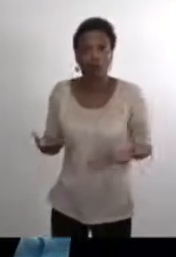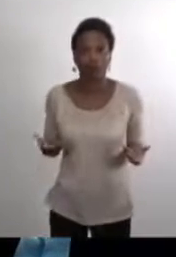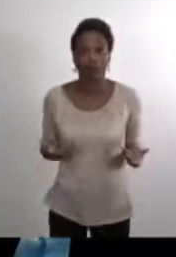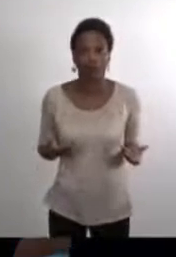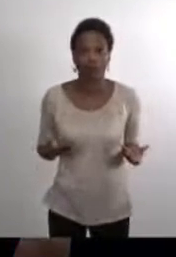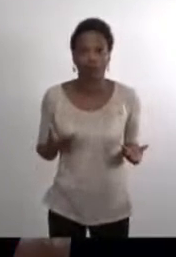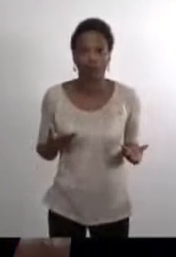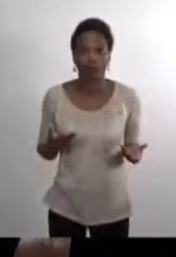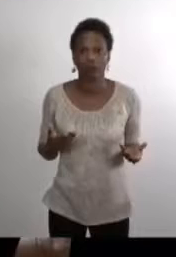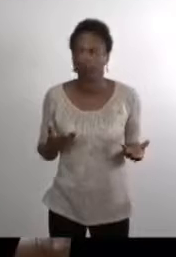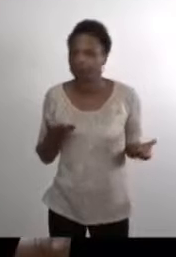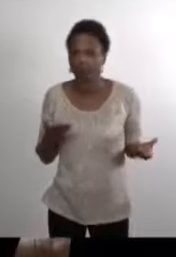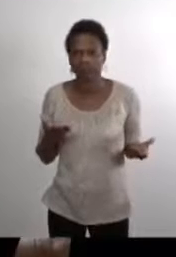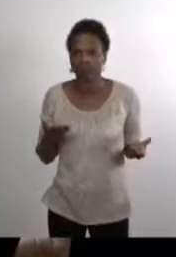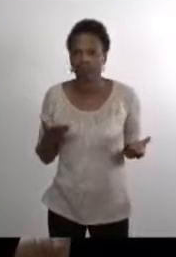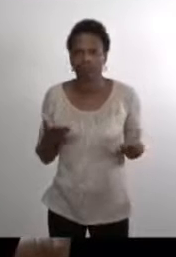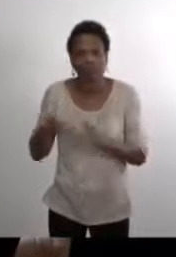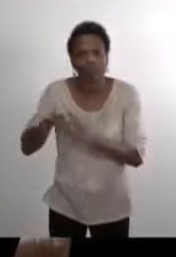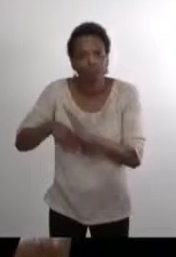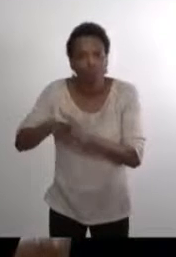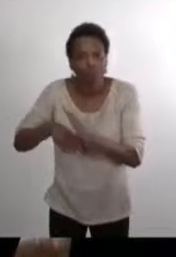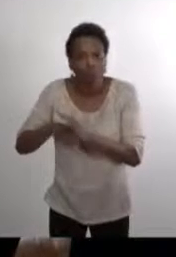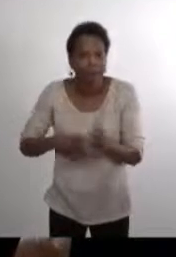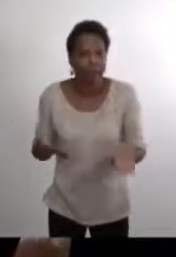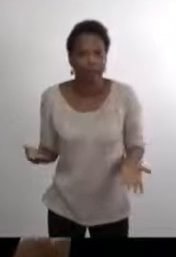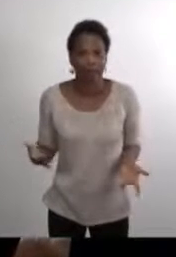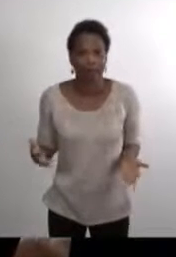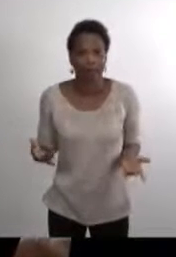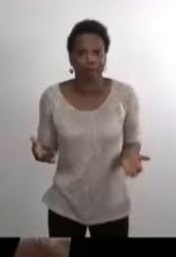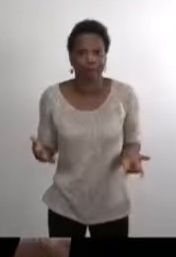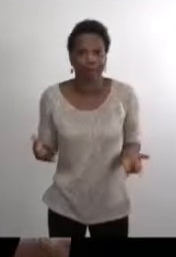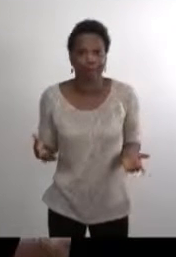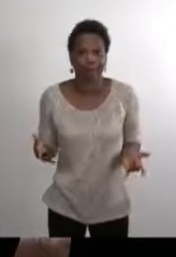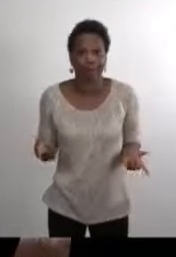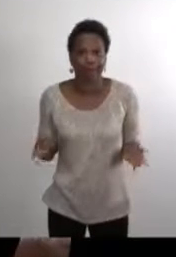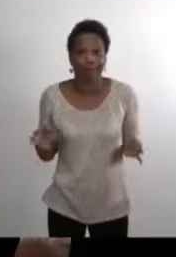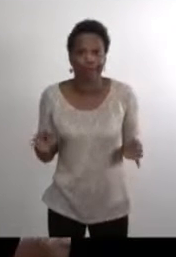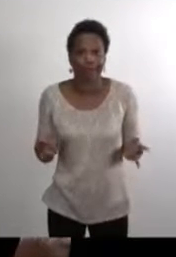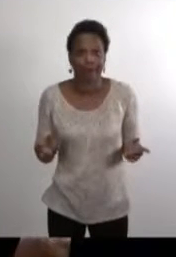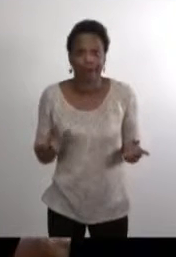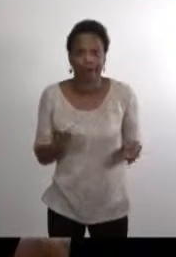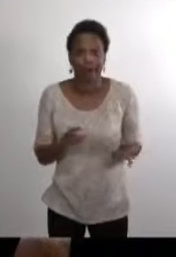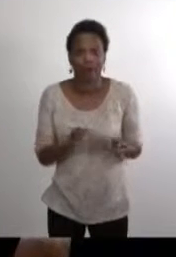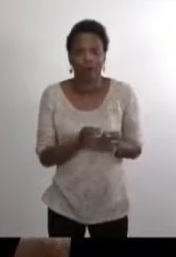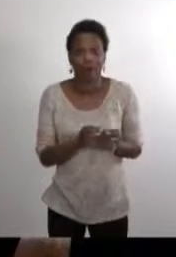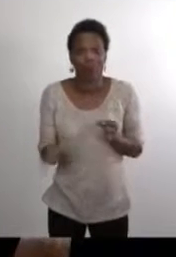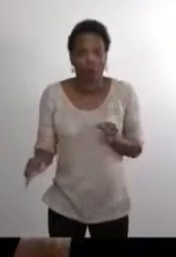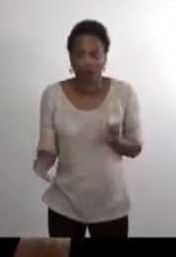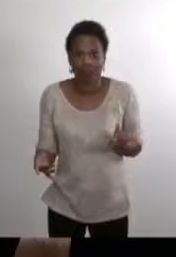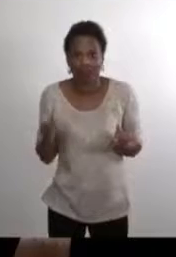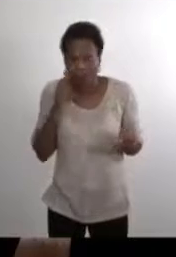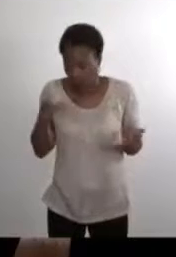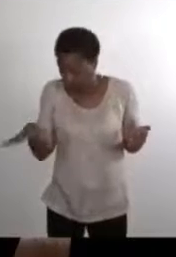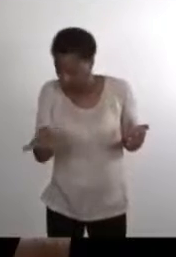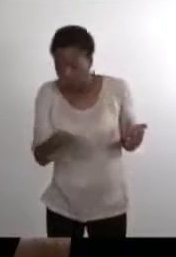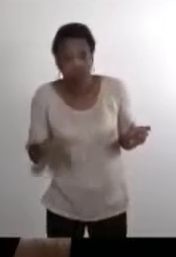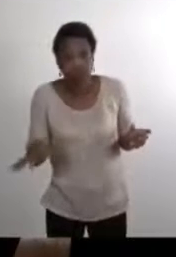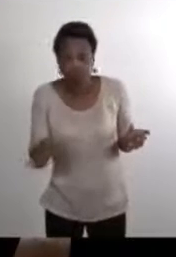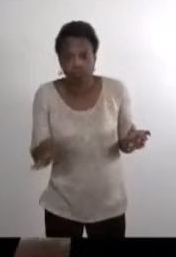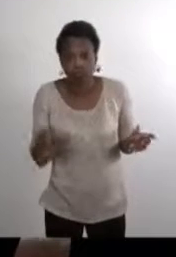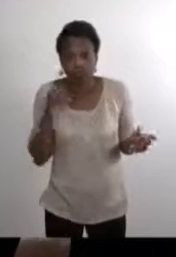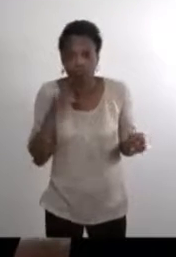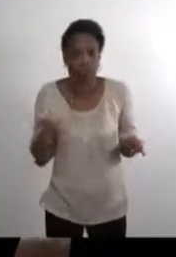dire, alléger et que le coût de ces conséquences pour nos résidents soit pas